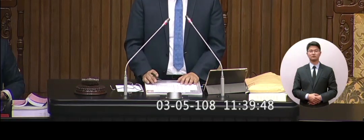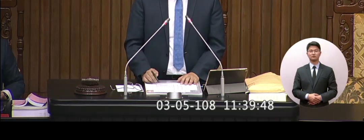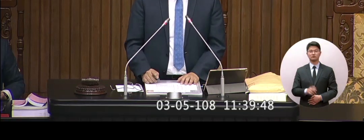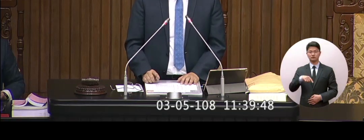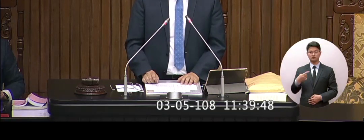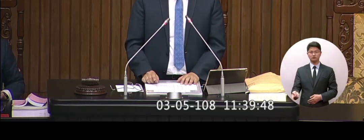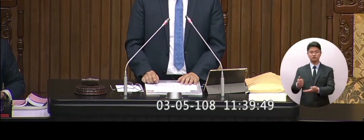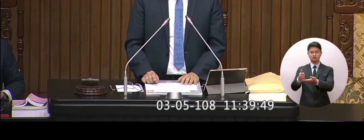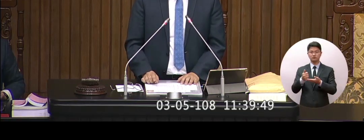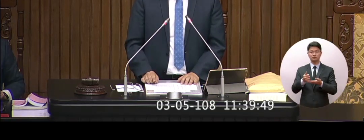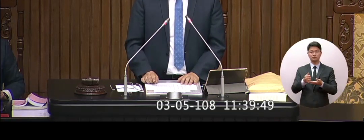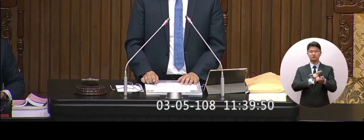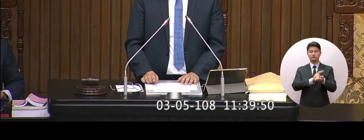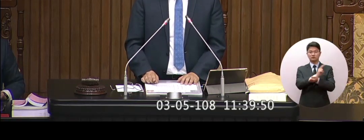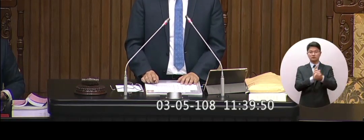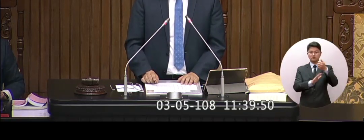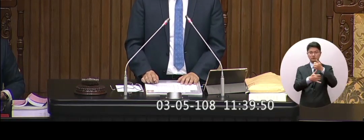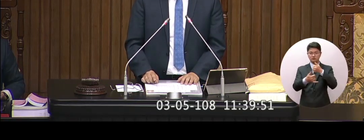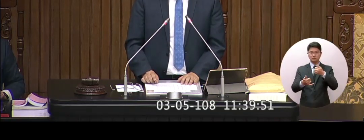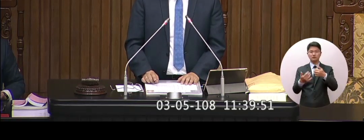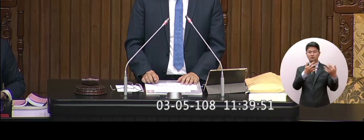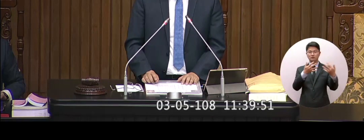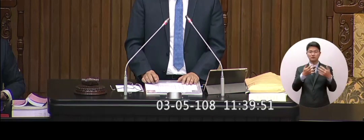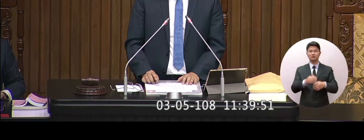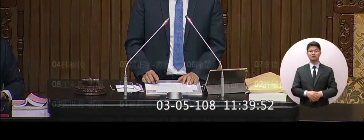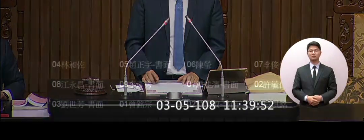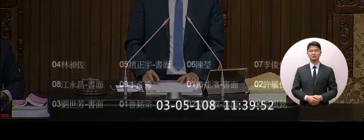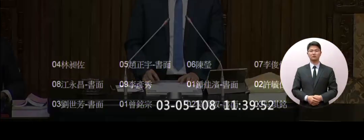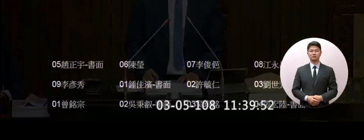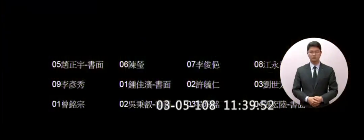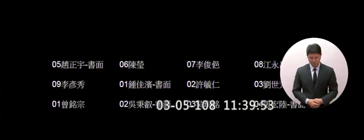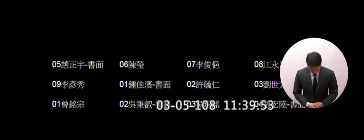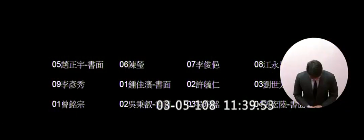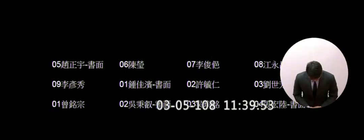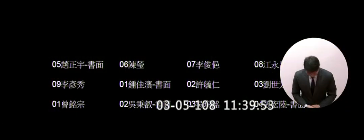接着请林长卓委员质询。